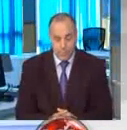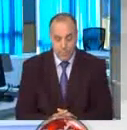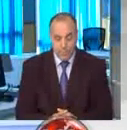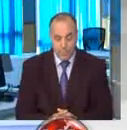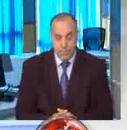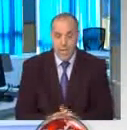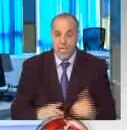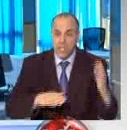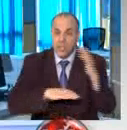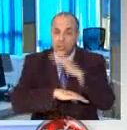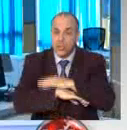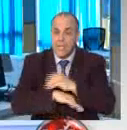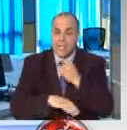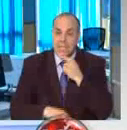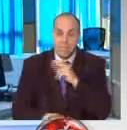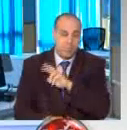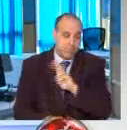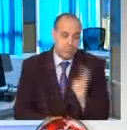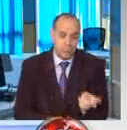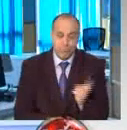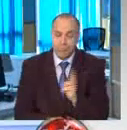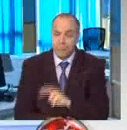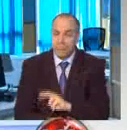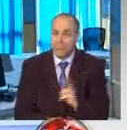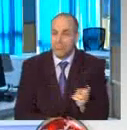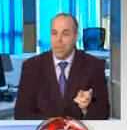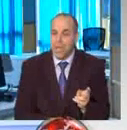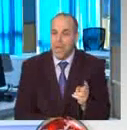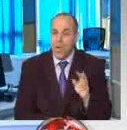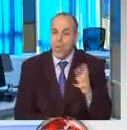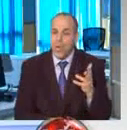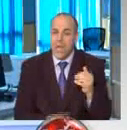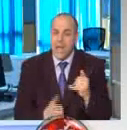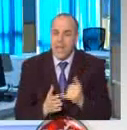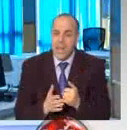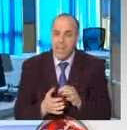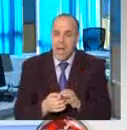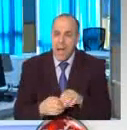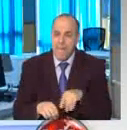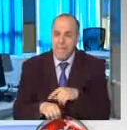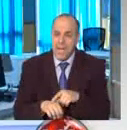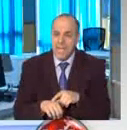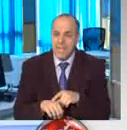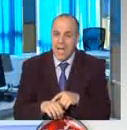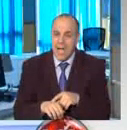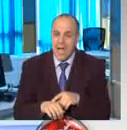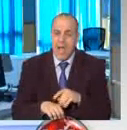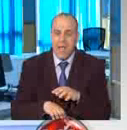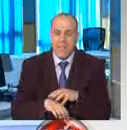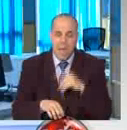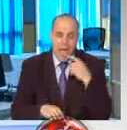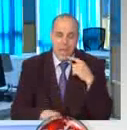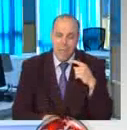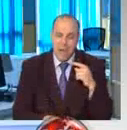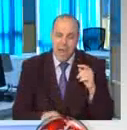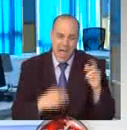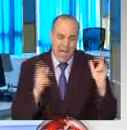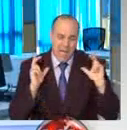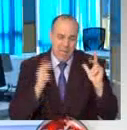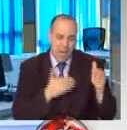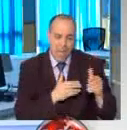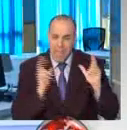جسر يسهل تنقل متساكني منطقة منزل بالقاسمي التابعة لبلدية أزمور من ولاية نابل،